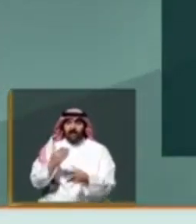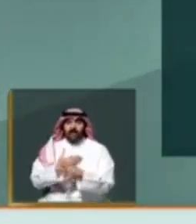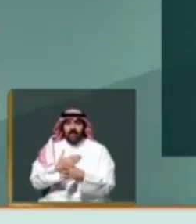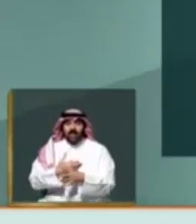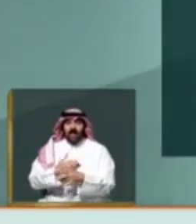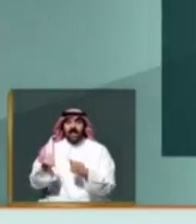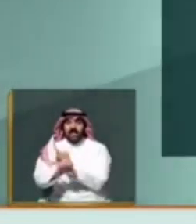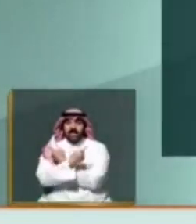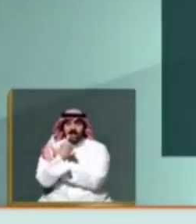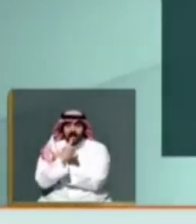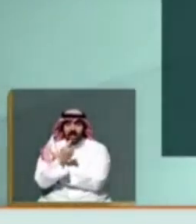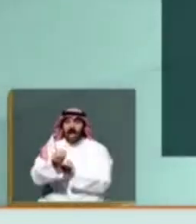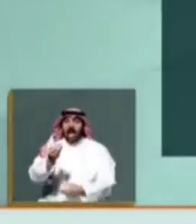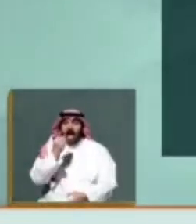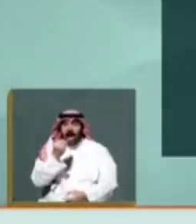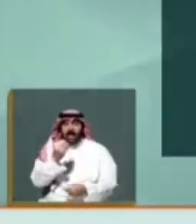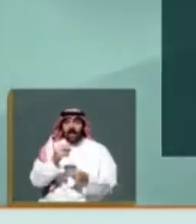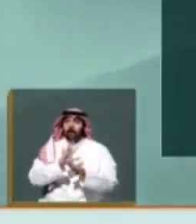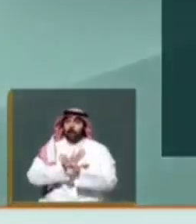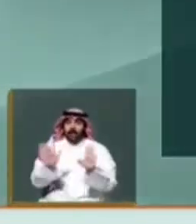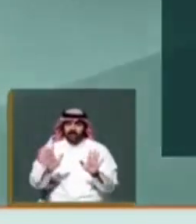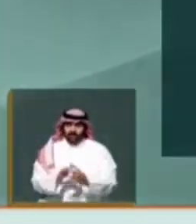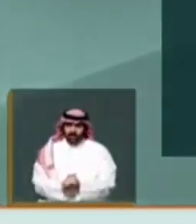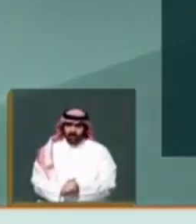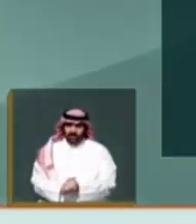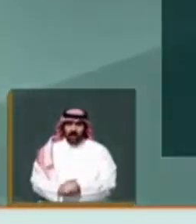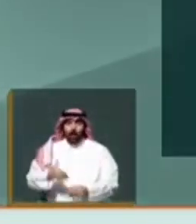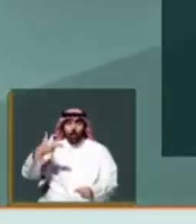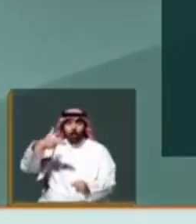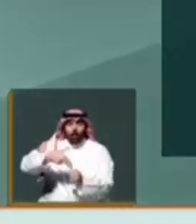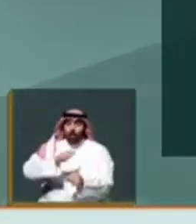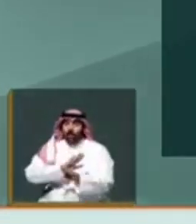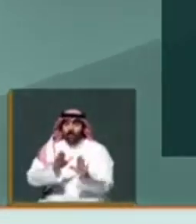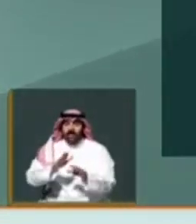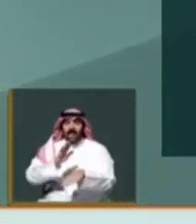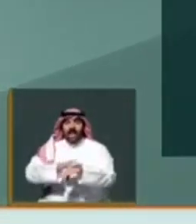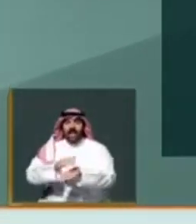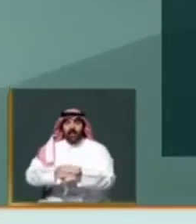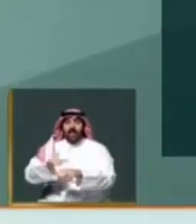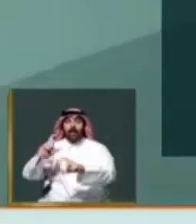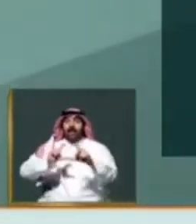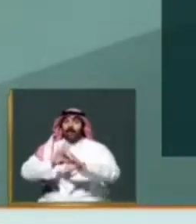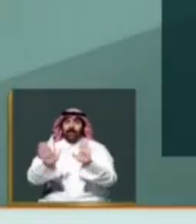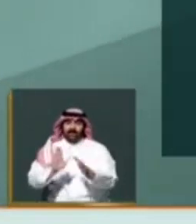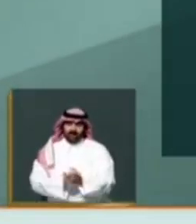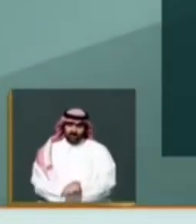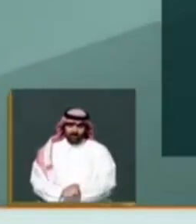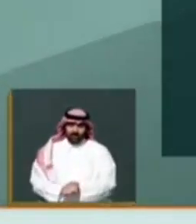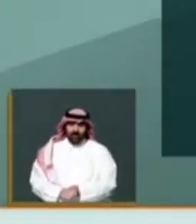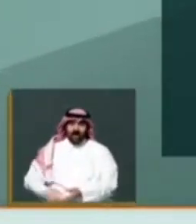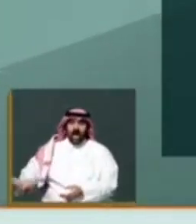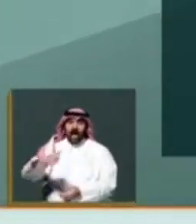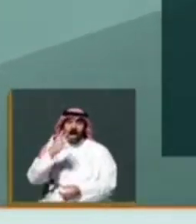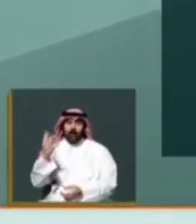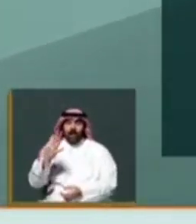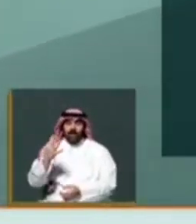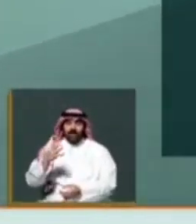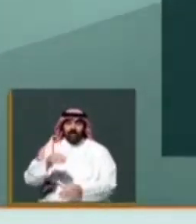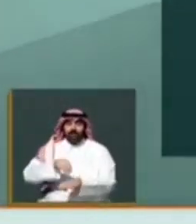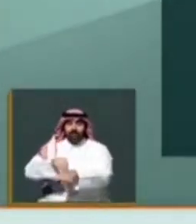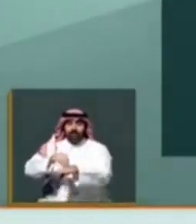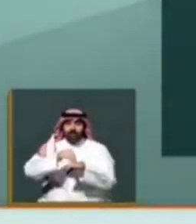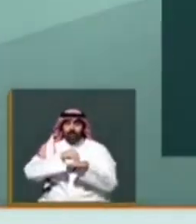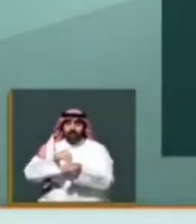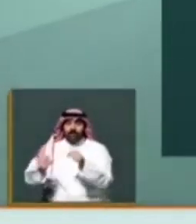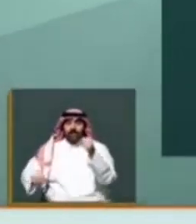عمل الصيدليات ومحلات بيع المواد التموينية ومحطات الوقود والخدمات البنكية. رابعا، قصر التنقل